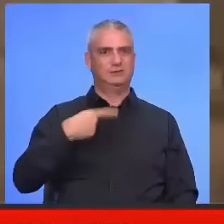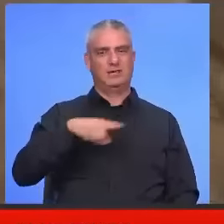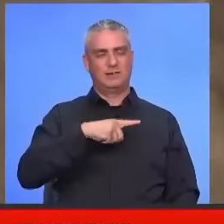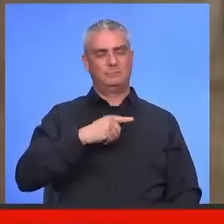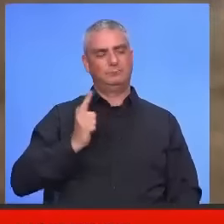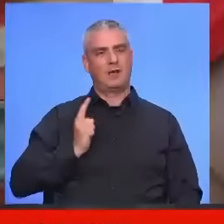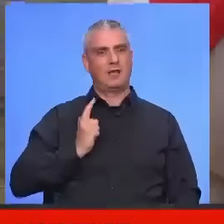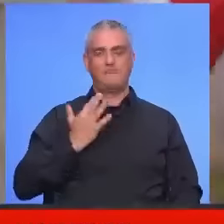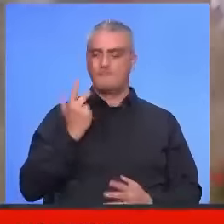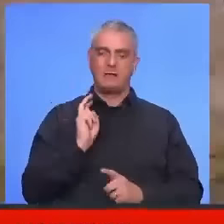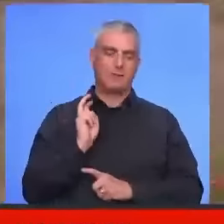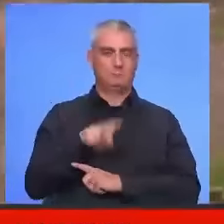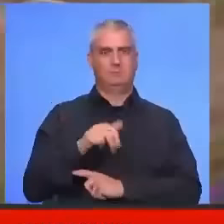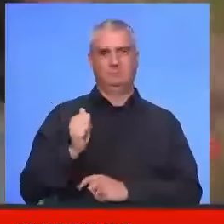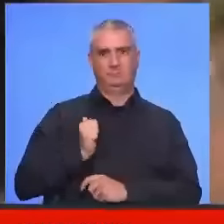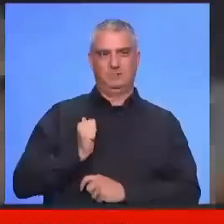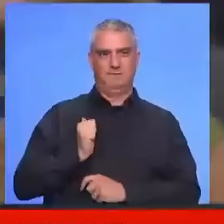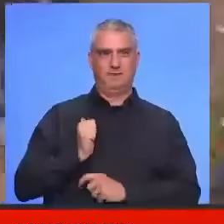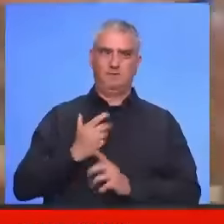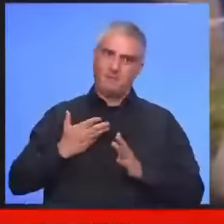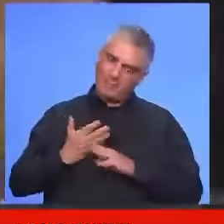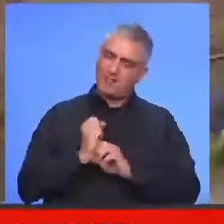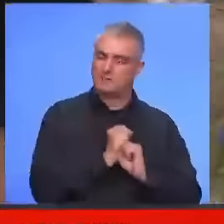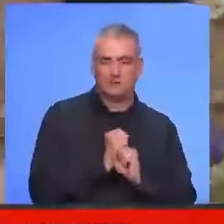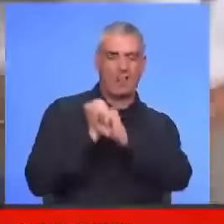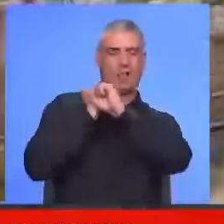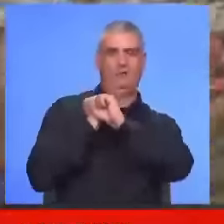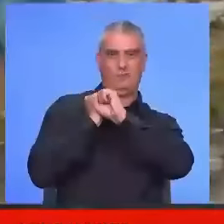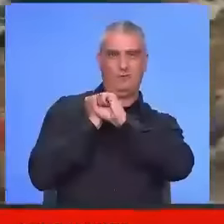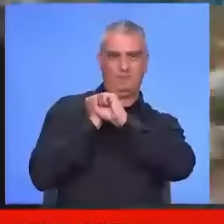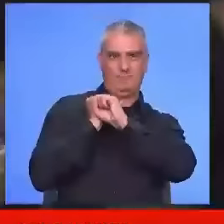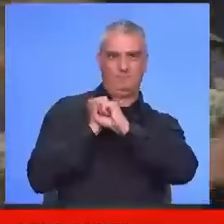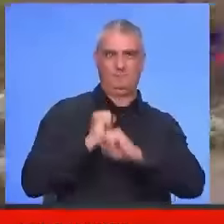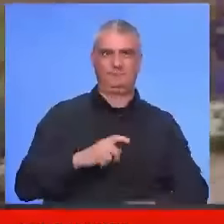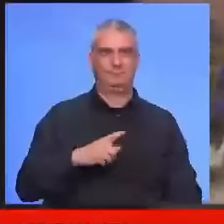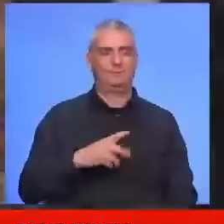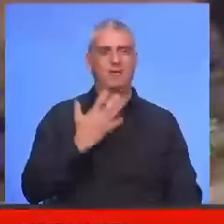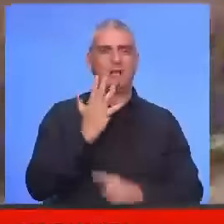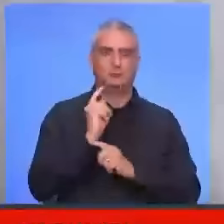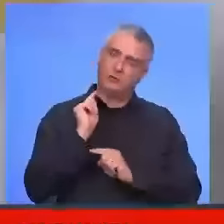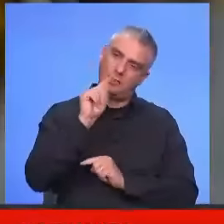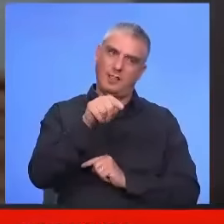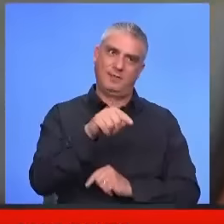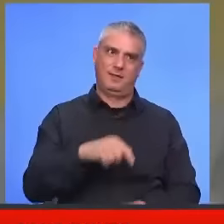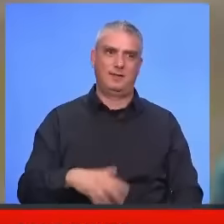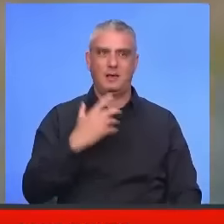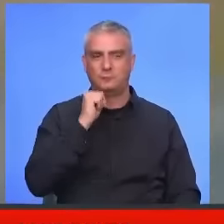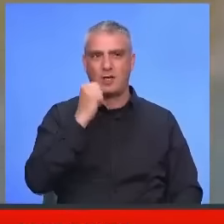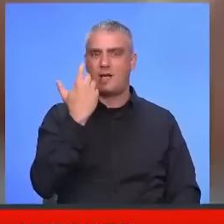מחכה לרגע שלה להיכנס תחת האלונקה. 5 שניות להגיע אליי.